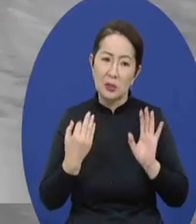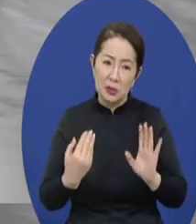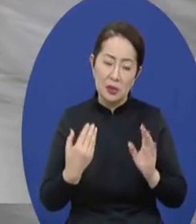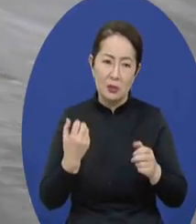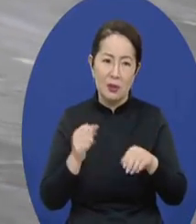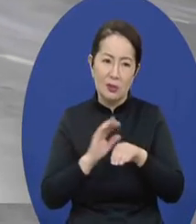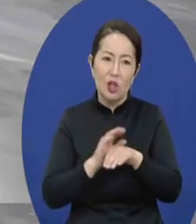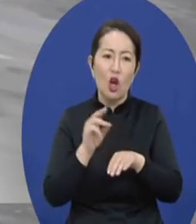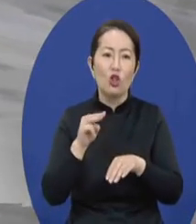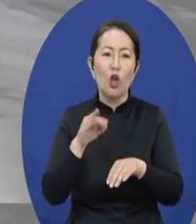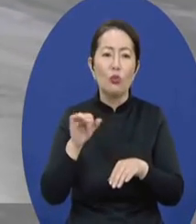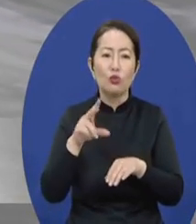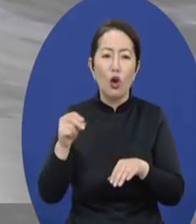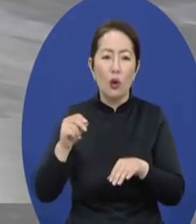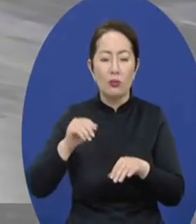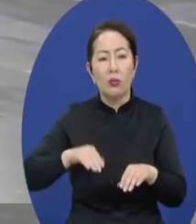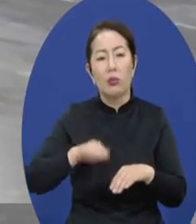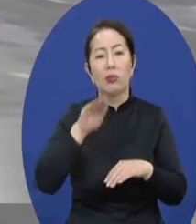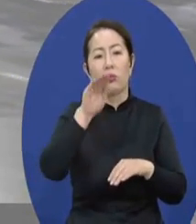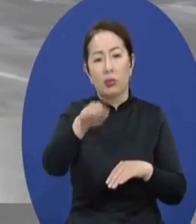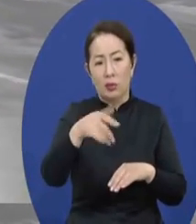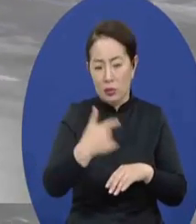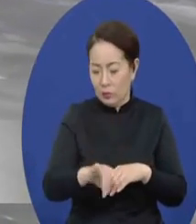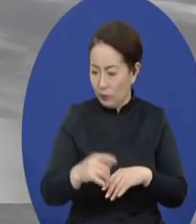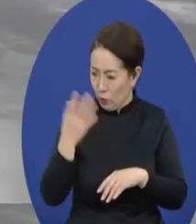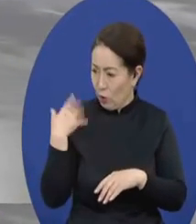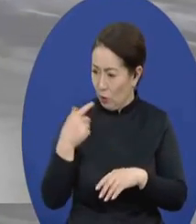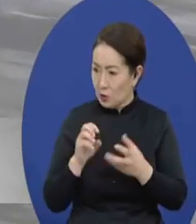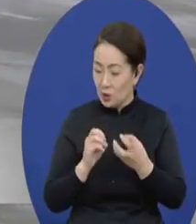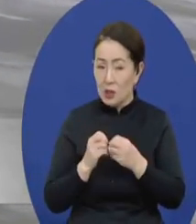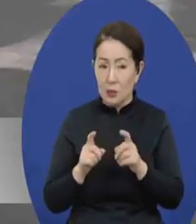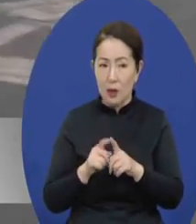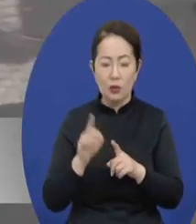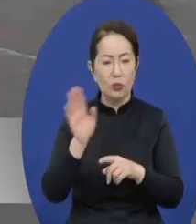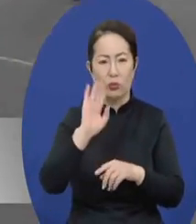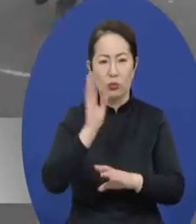тээвэрлэн товчоор гаргахаар завддаг. Өмнө нь ийм үйлдэл гаргасан иргэдэд буцхыг зөвлөдөг байсан.